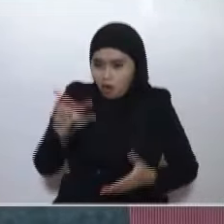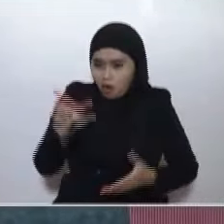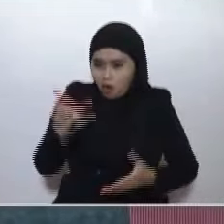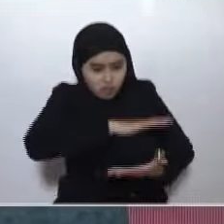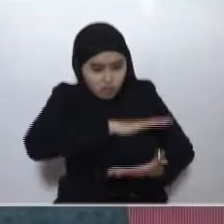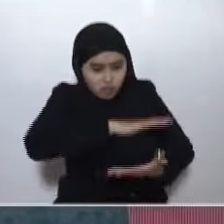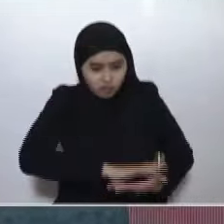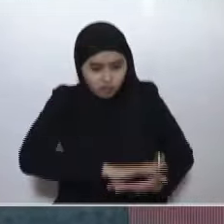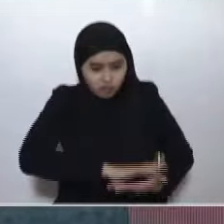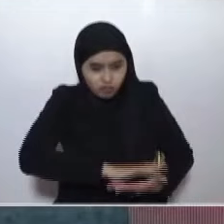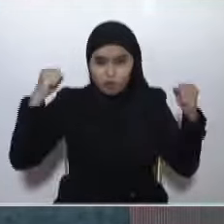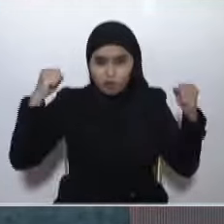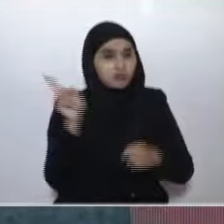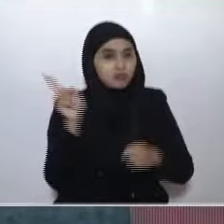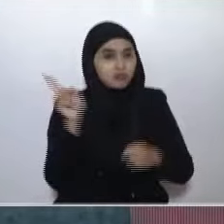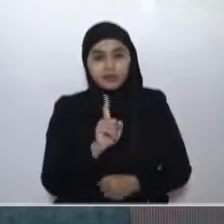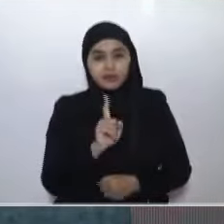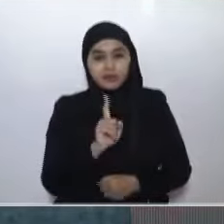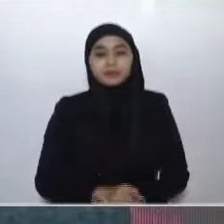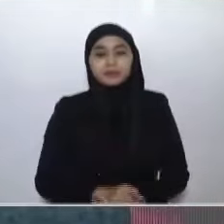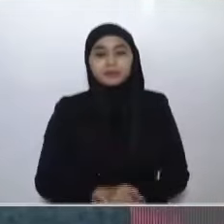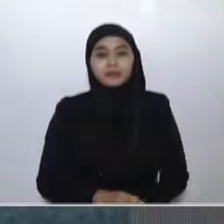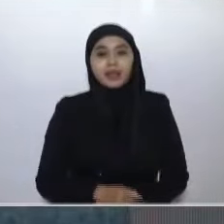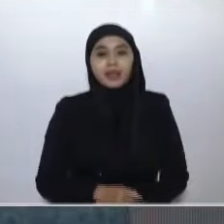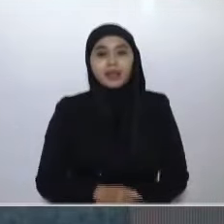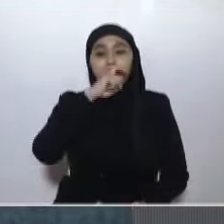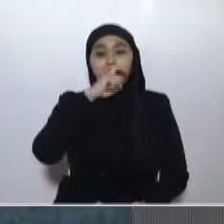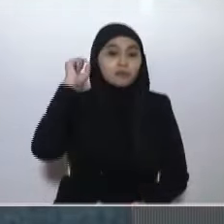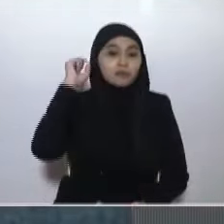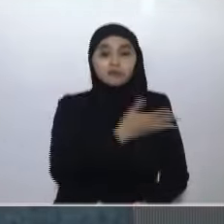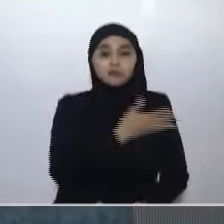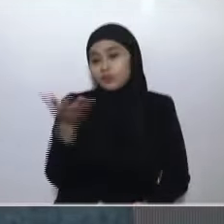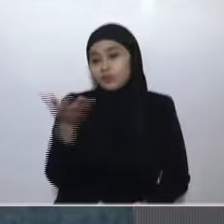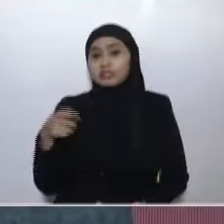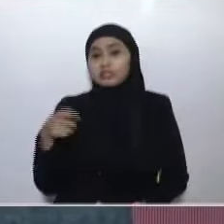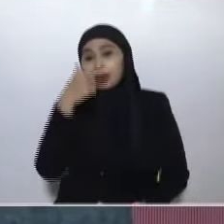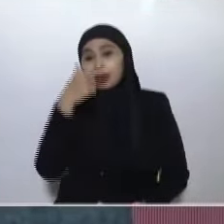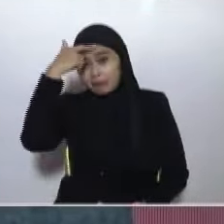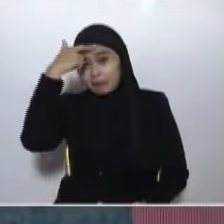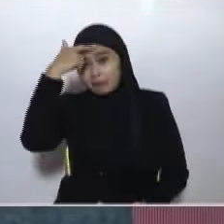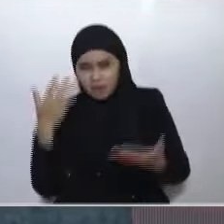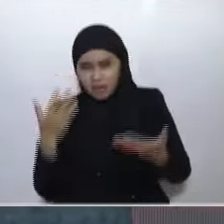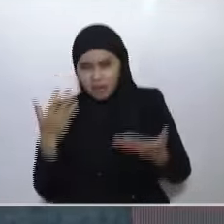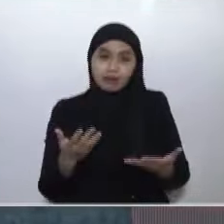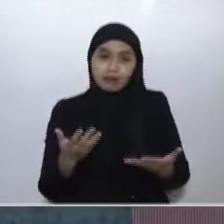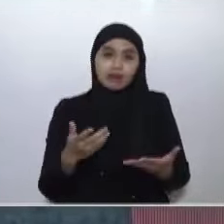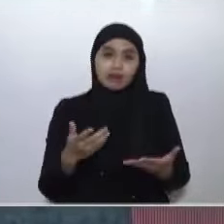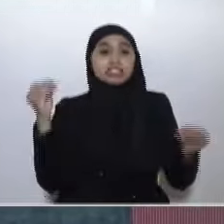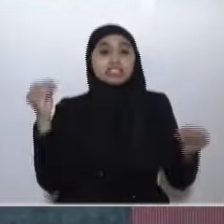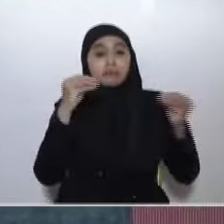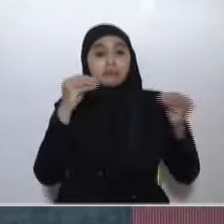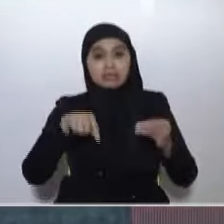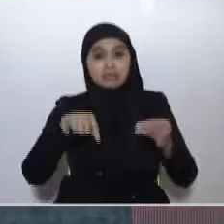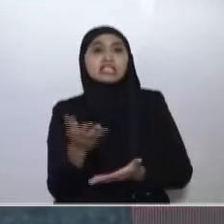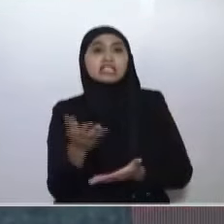yang mereka miliki maka Bapak Ibu sekalian mari kita belajar bagaimana kemudian debat ini adalah